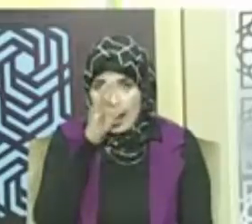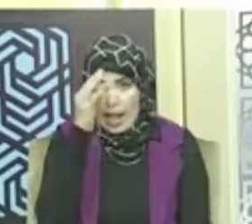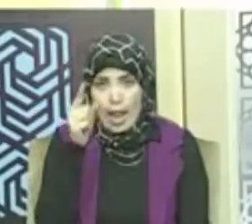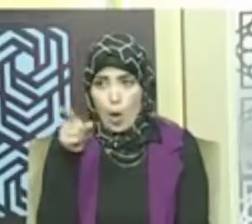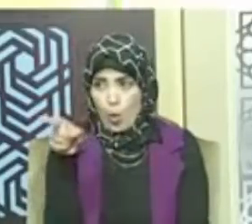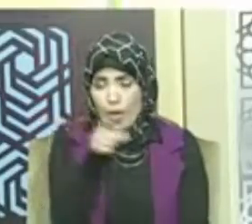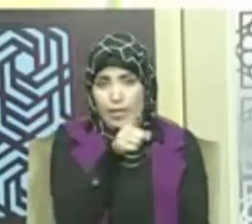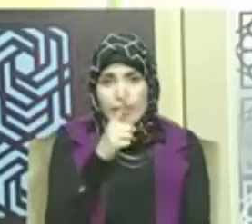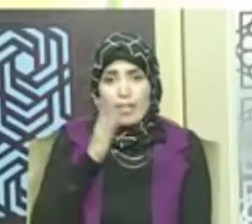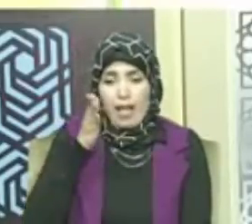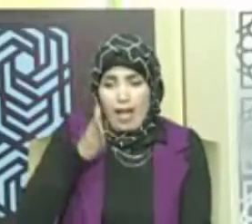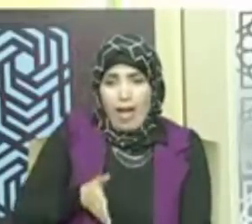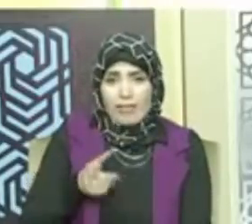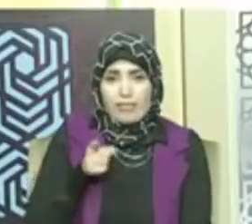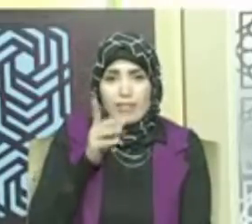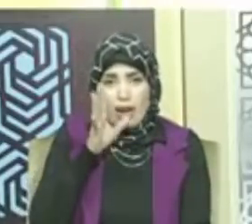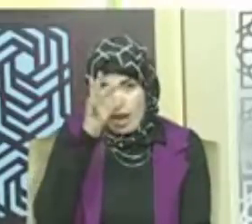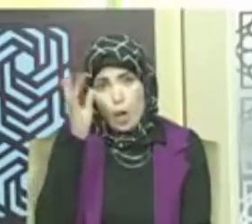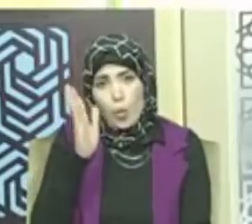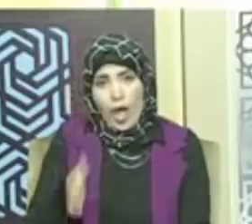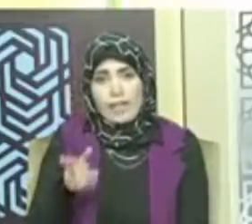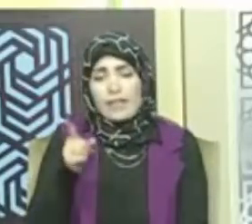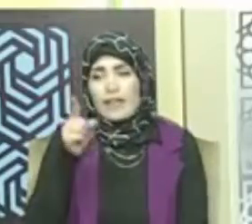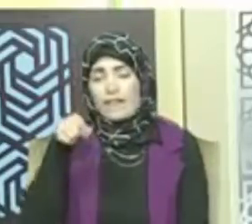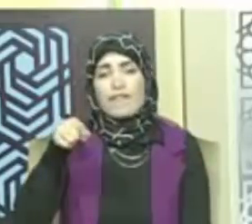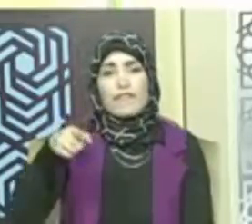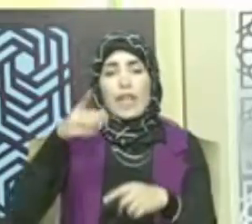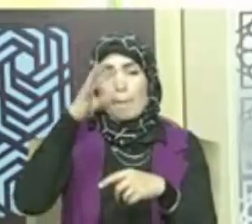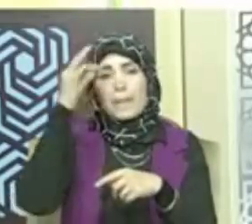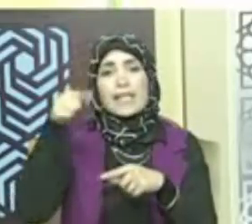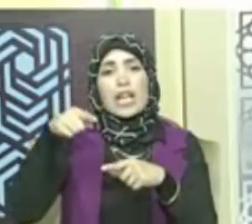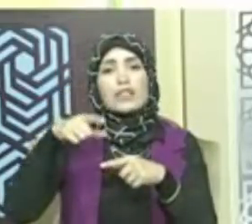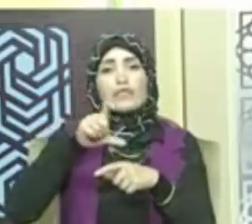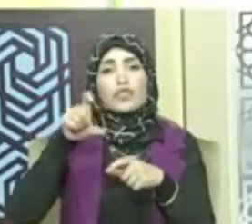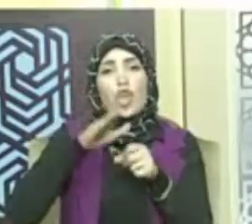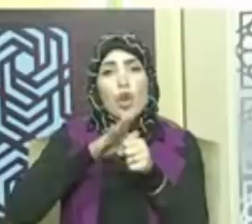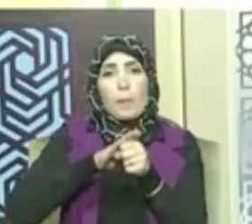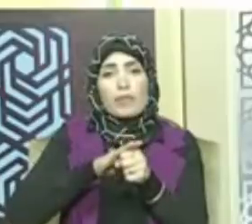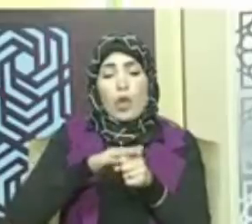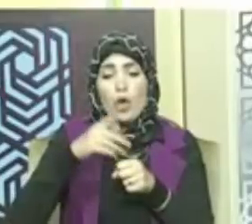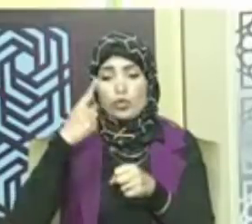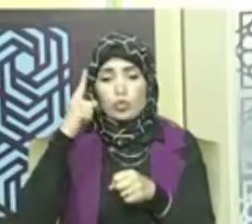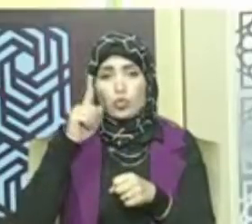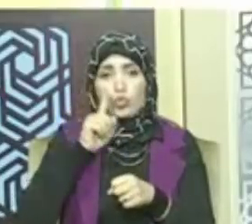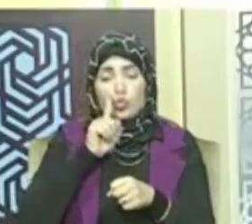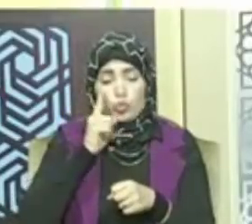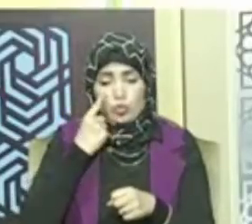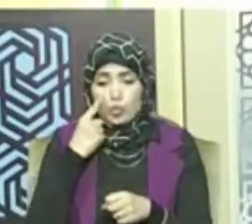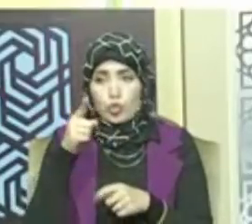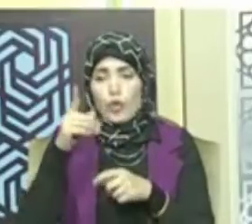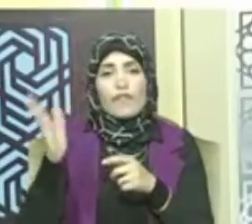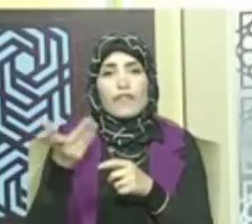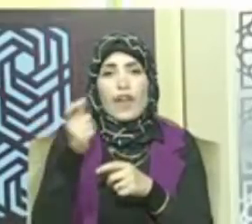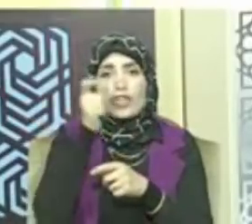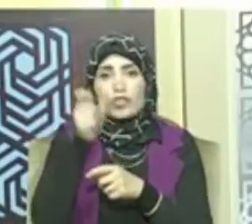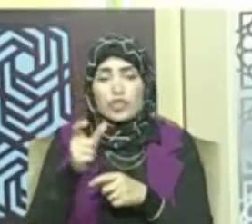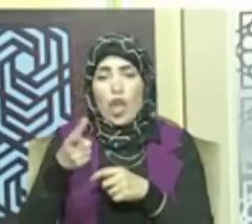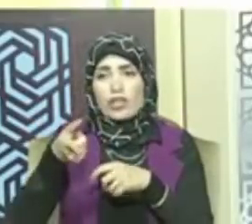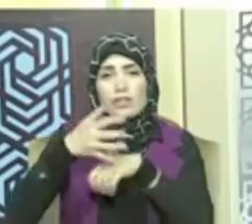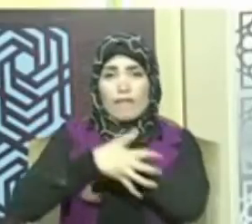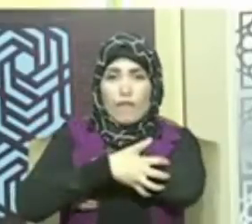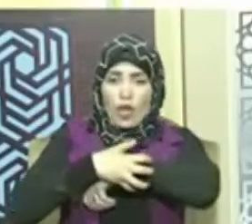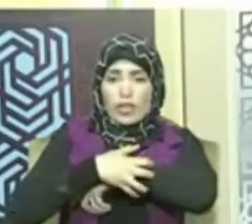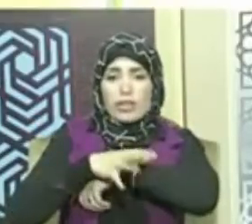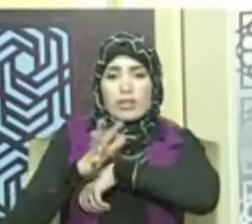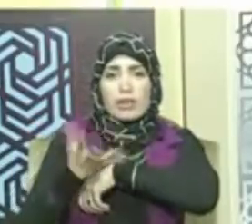في منطقتك ولا حيك فقير فافعل، لكني أقول لك لا